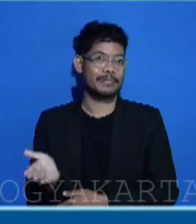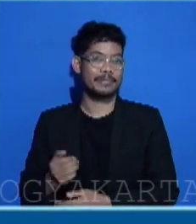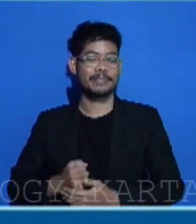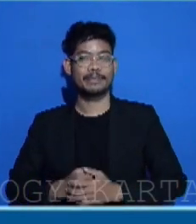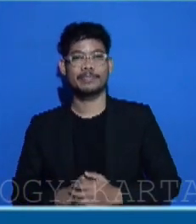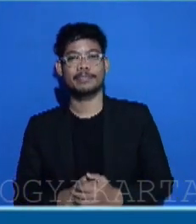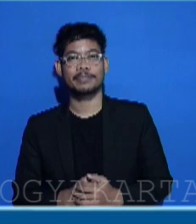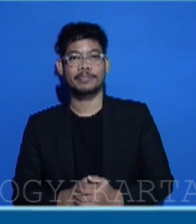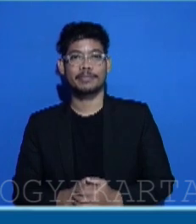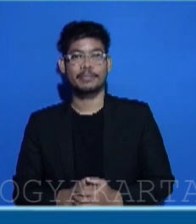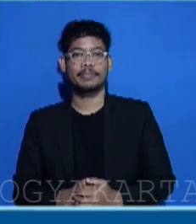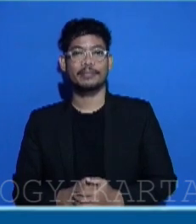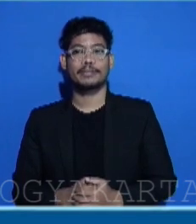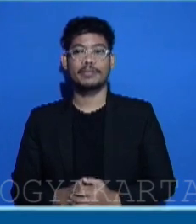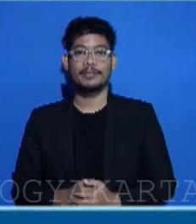sebetulnya